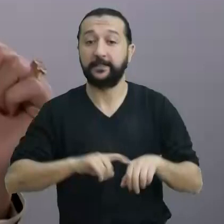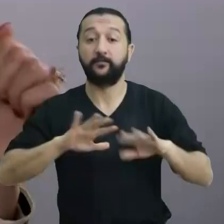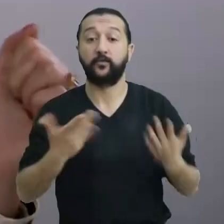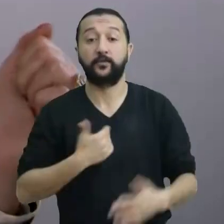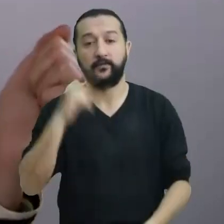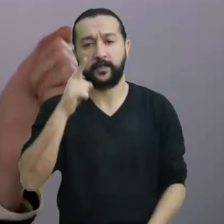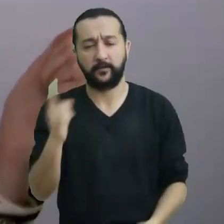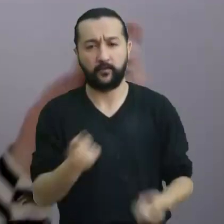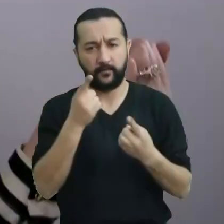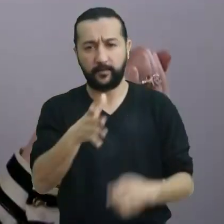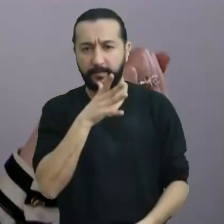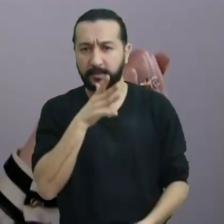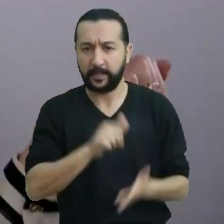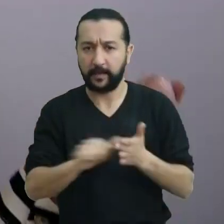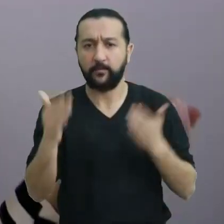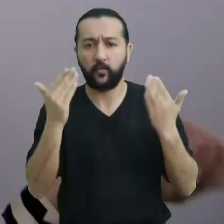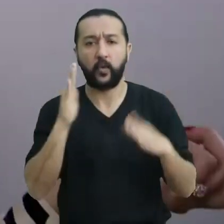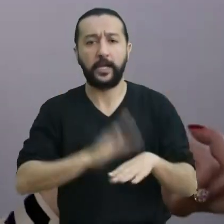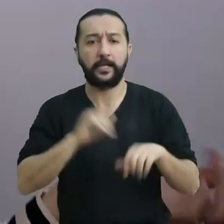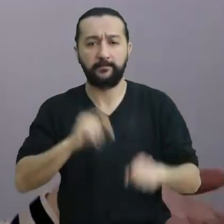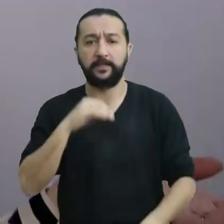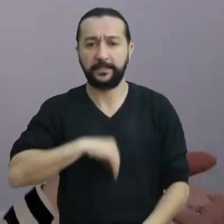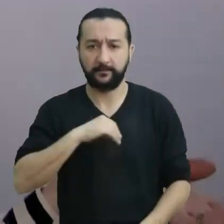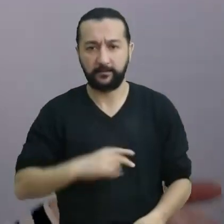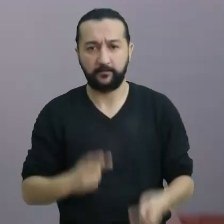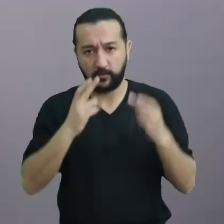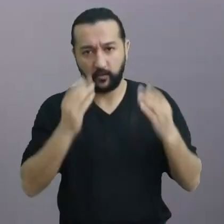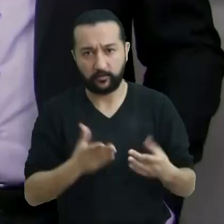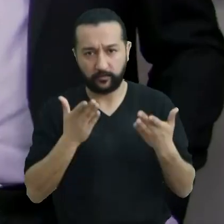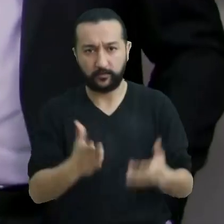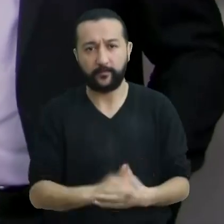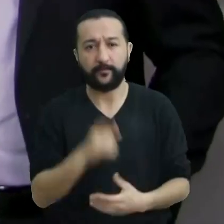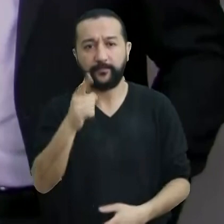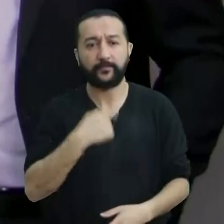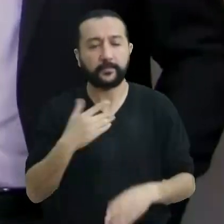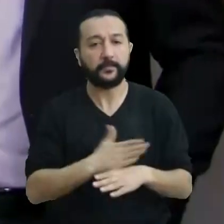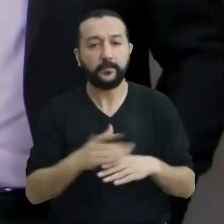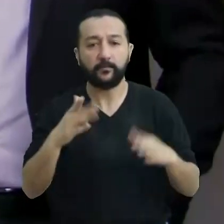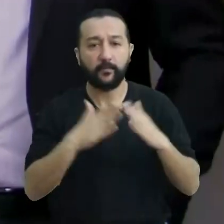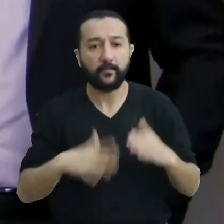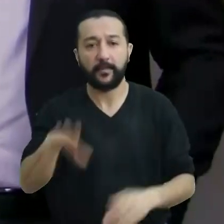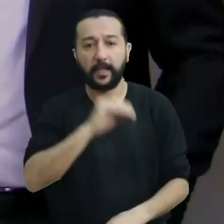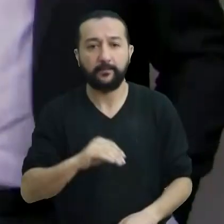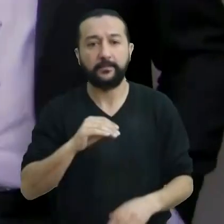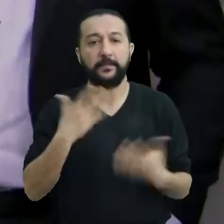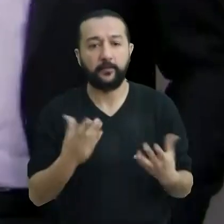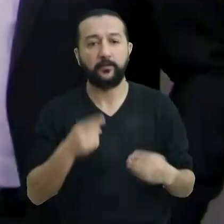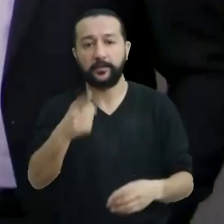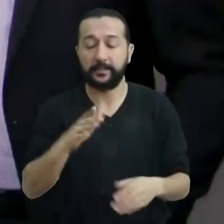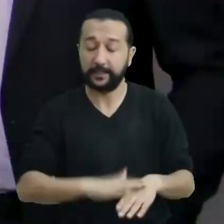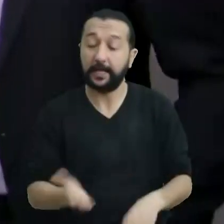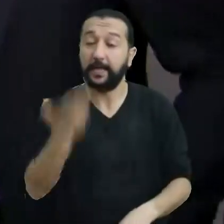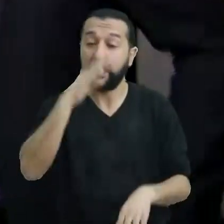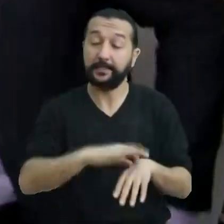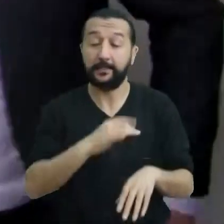bozuldu. Allah Allah, bildiğim bütün duaları okumuştum. İçimden boşuna mı gitti şimdi bunlar? Ya biz niye bu herifi dinleyiz ki ya? Nurhan tutarını